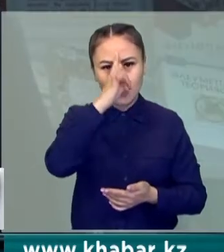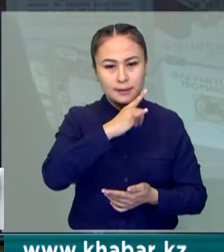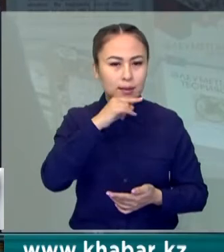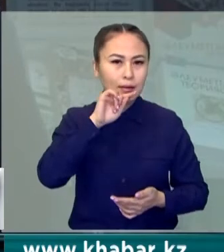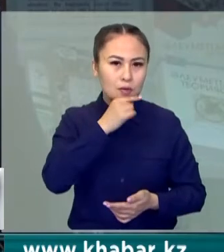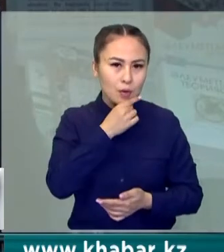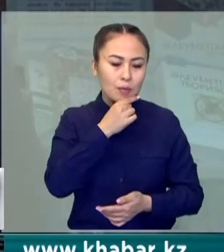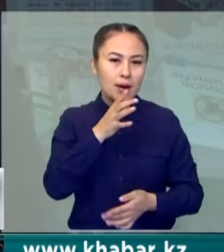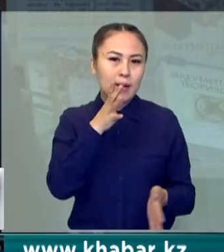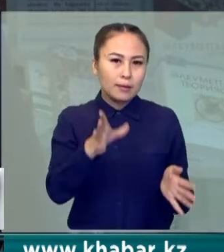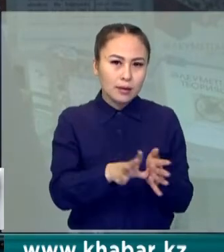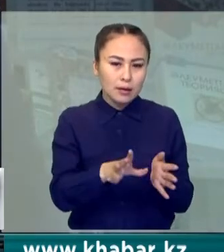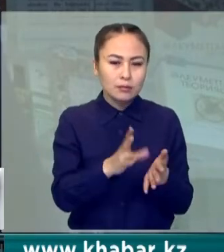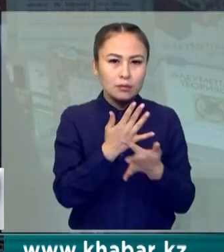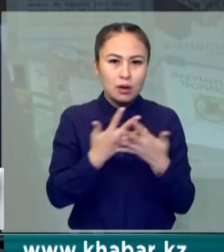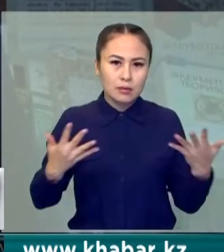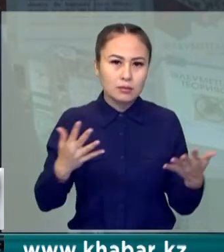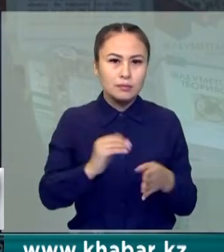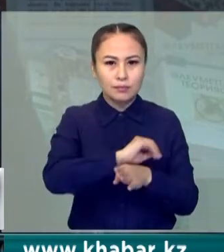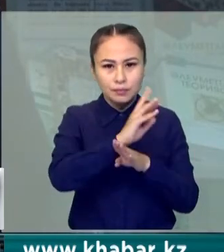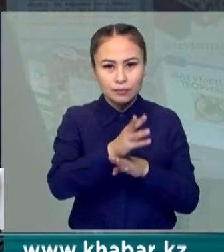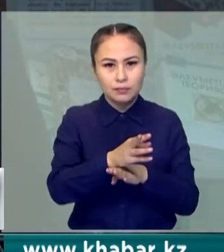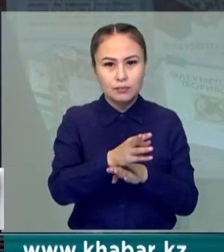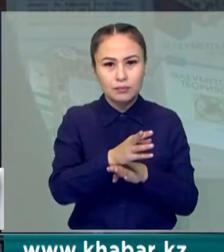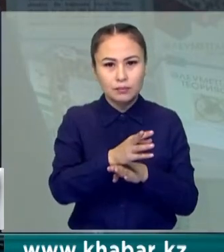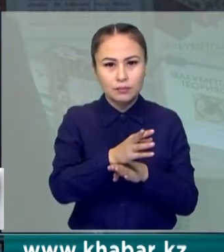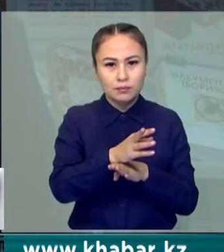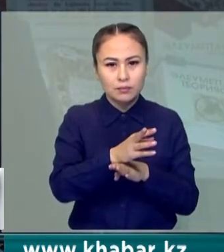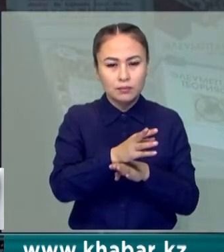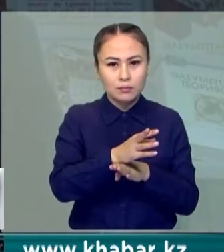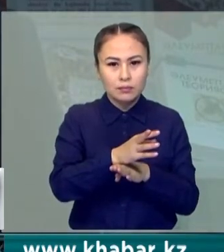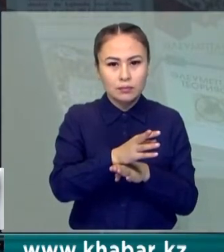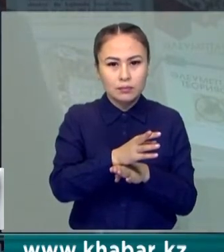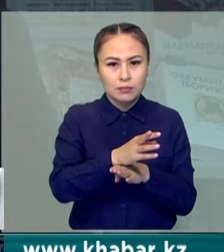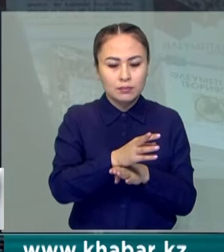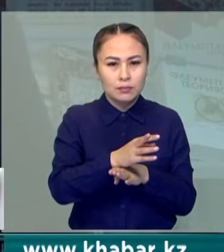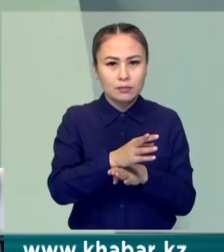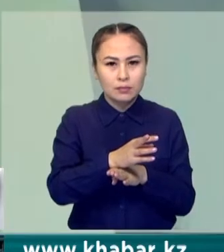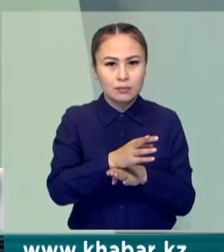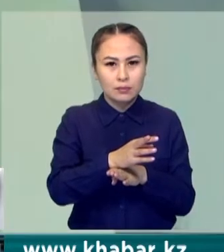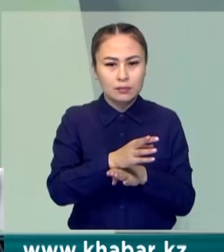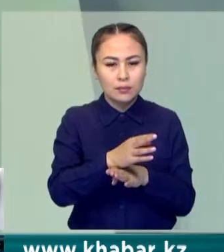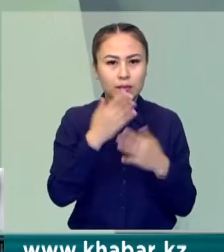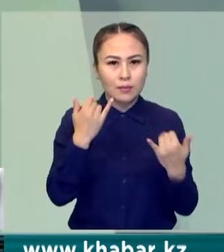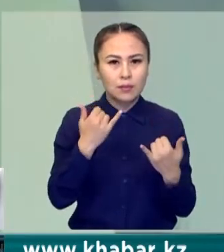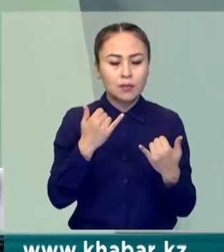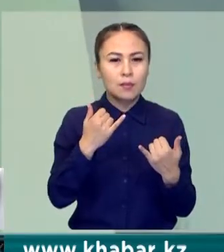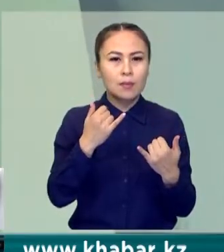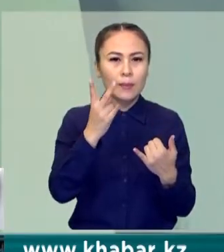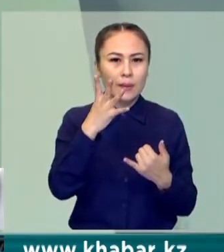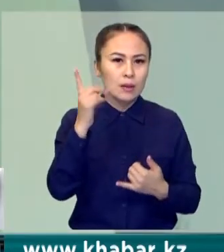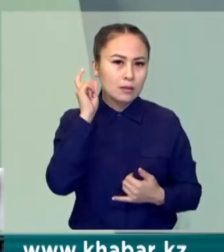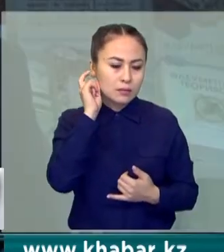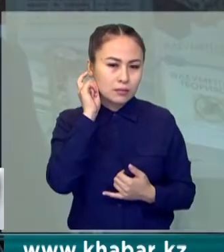экономикалық, энергетикалық қауіпсіздігін қамтамасыз ету тақырыптарында бірнеше зерттеу жұмыстарын жаздым. Қазір мына 25